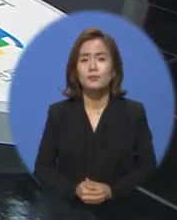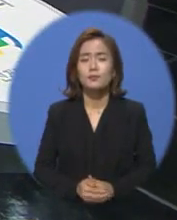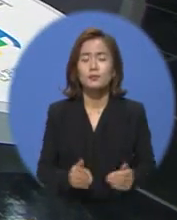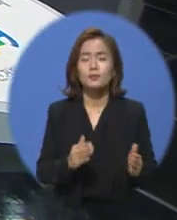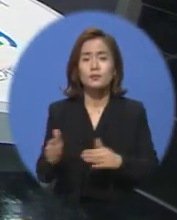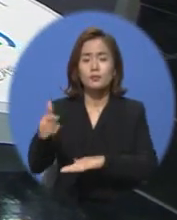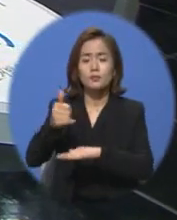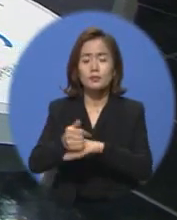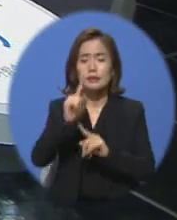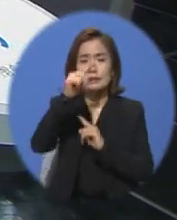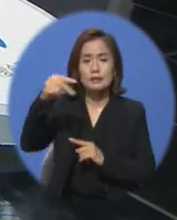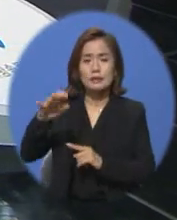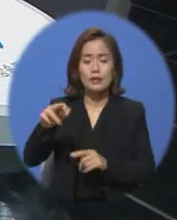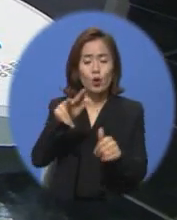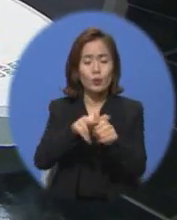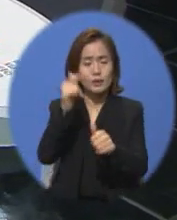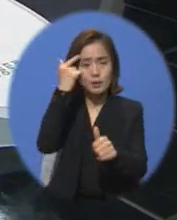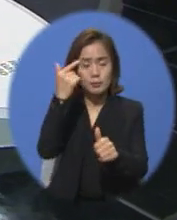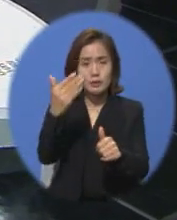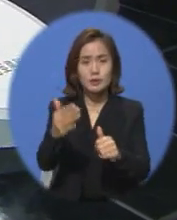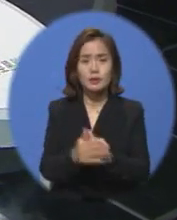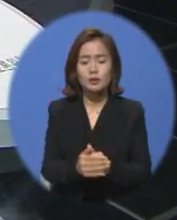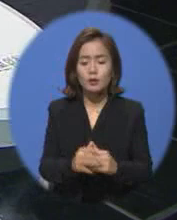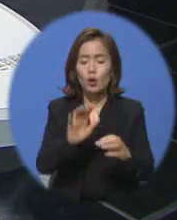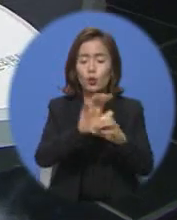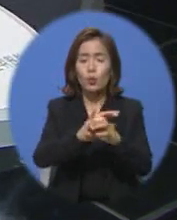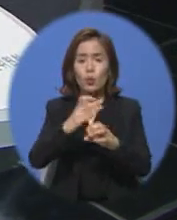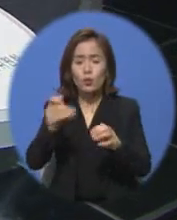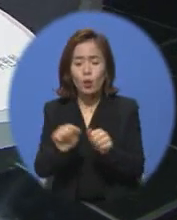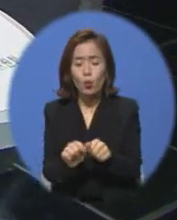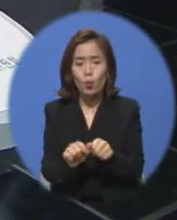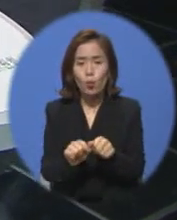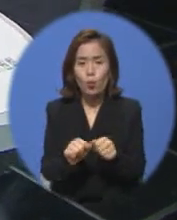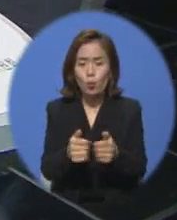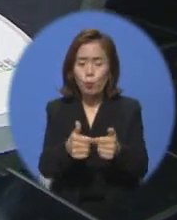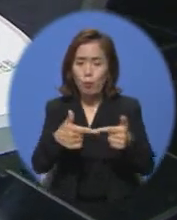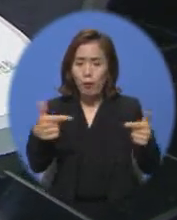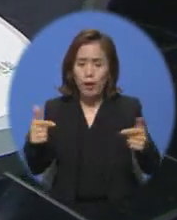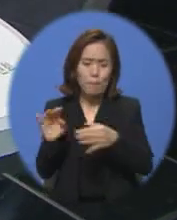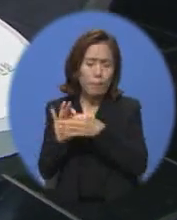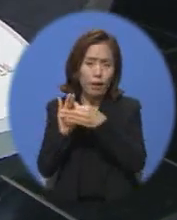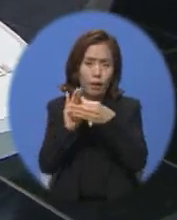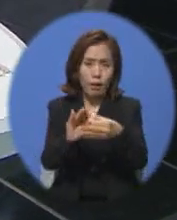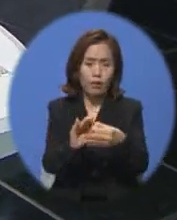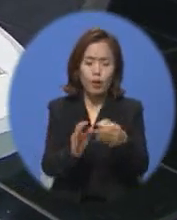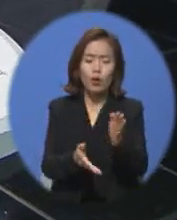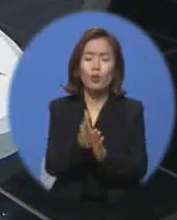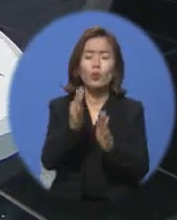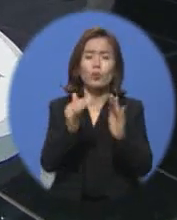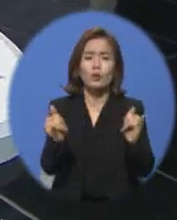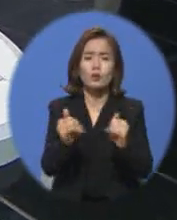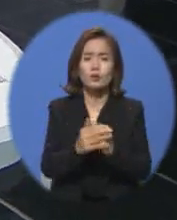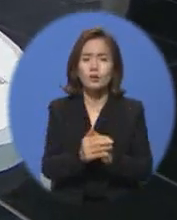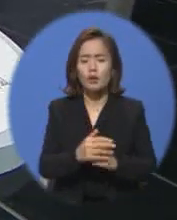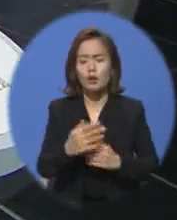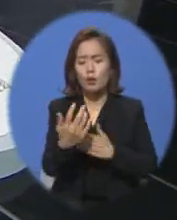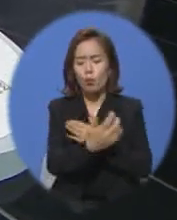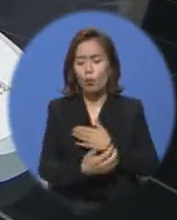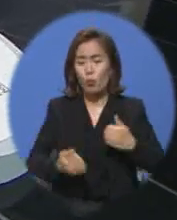예.마지막으로 이승남후보에게질문하겠습니다.코로나 19팬데믹이지속됨에따라우리는 공중